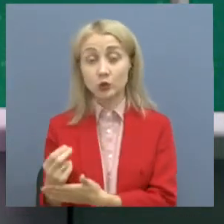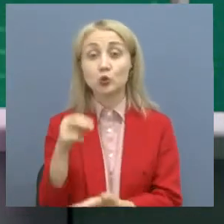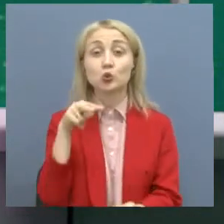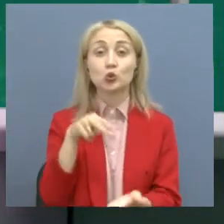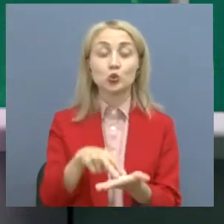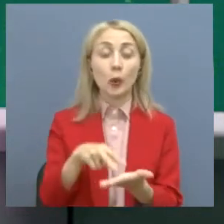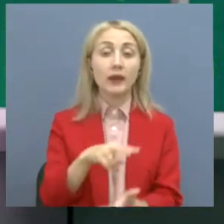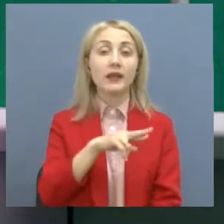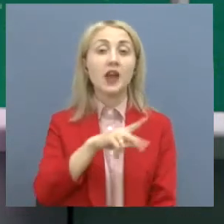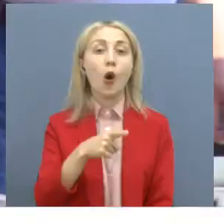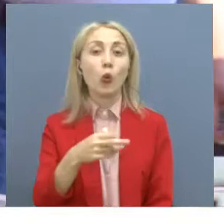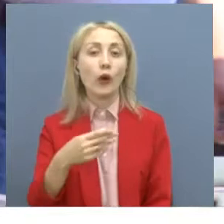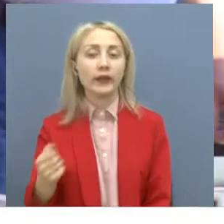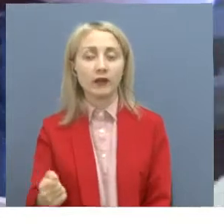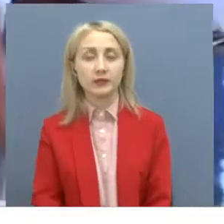жақсы шықты дейді.